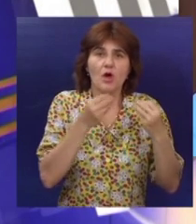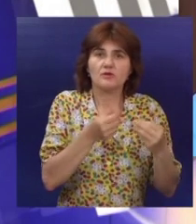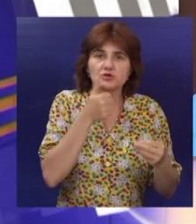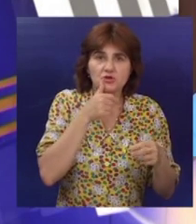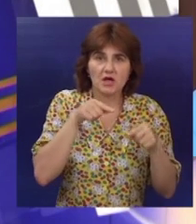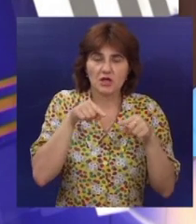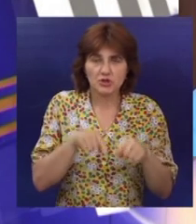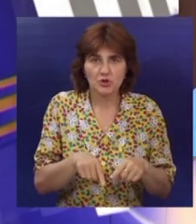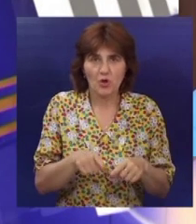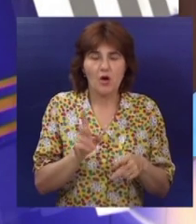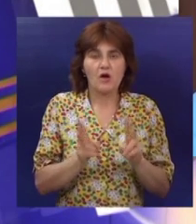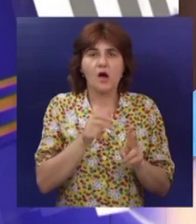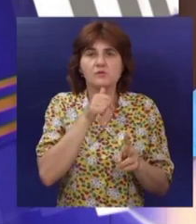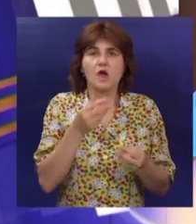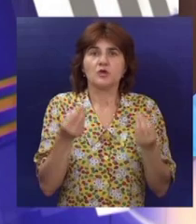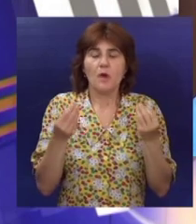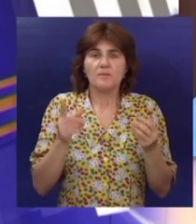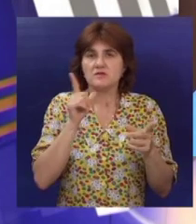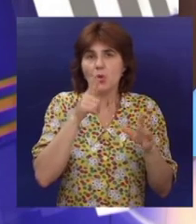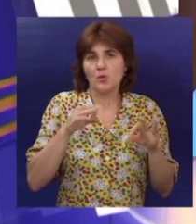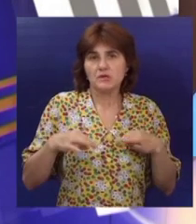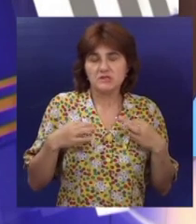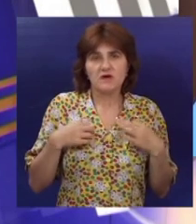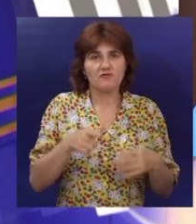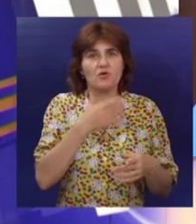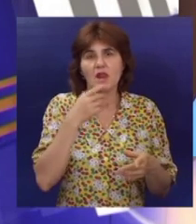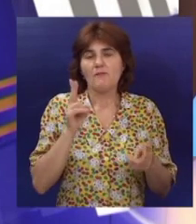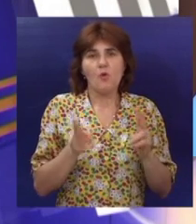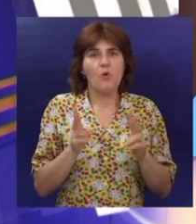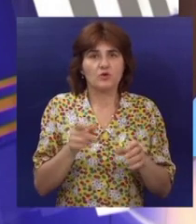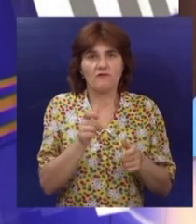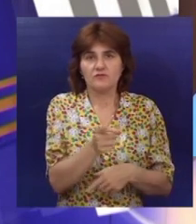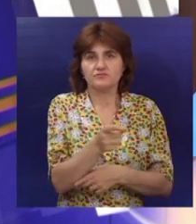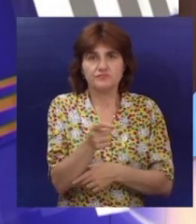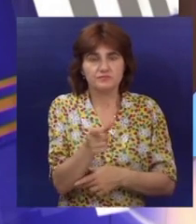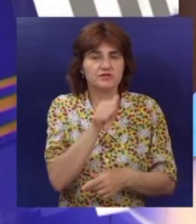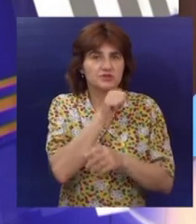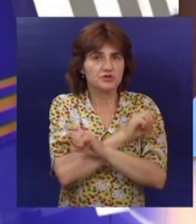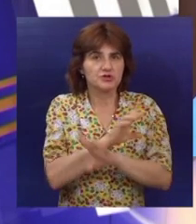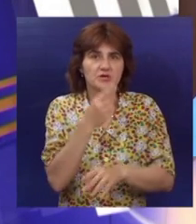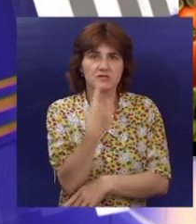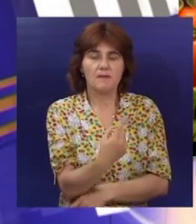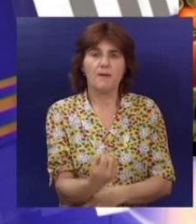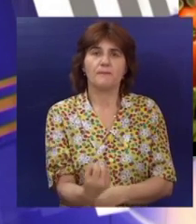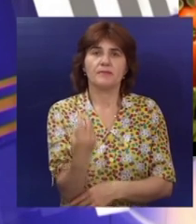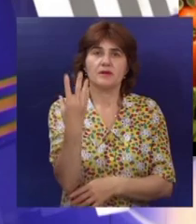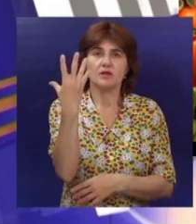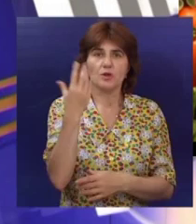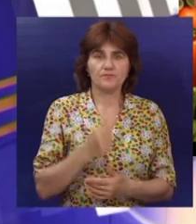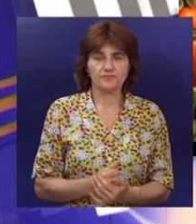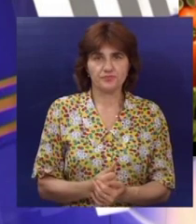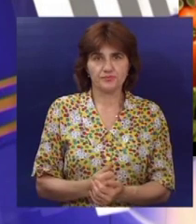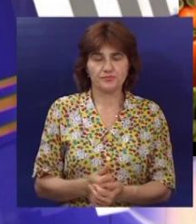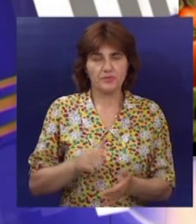vaspitači njima objasne o čemu se radi i zašto je to dobro, da tu nema pesticida, da se to ne prska, da je to zdravo. Za